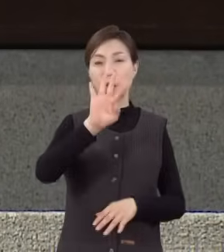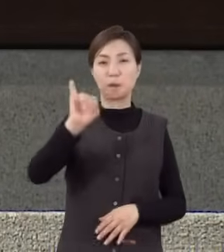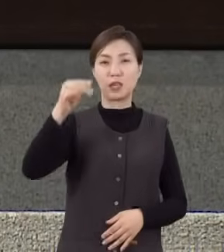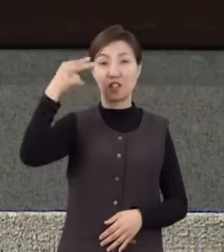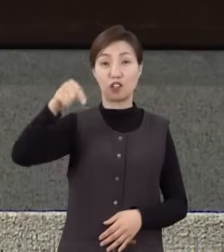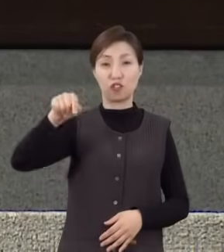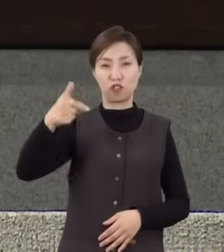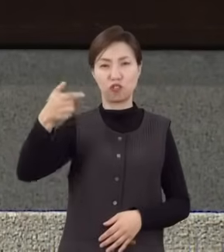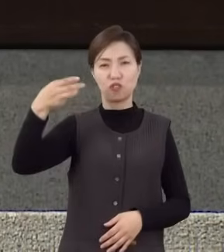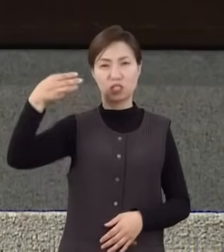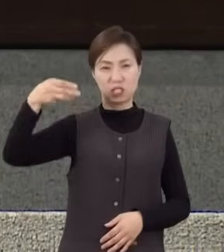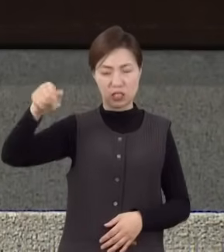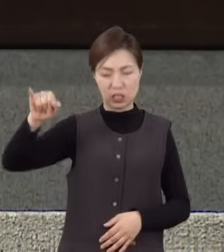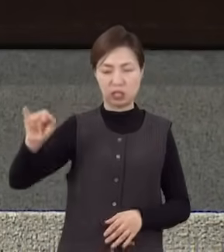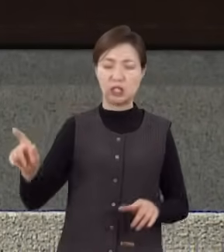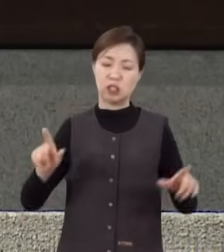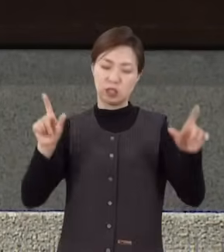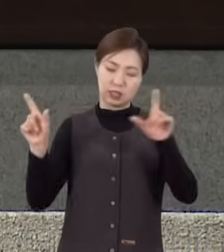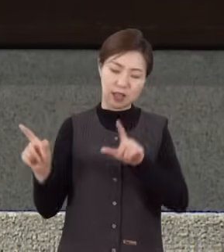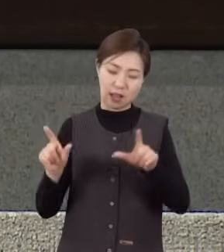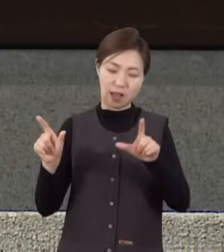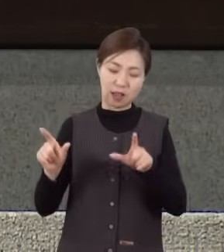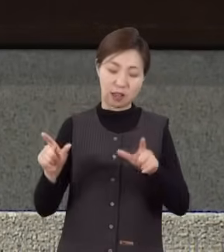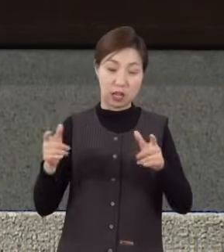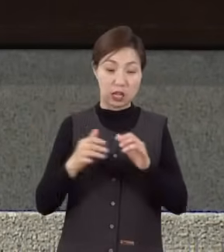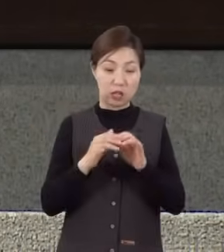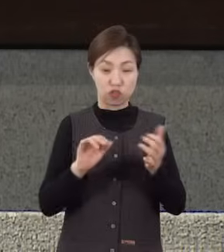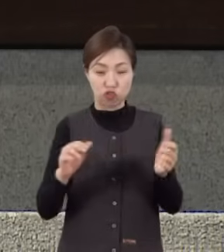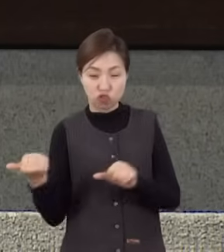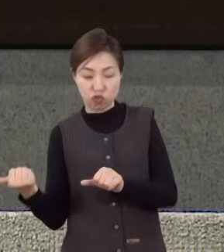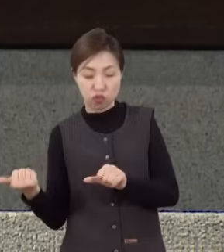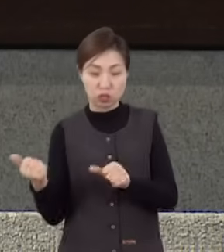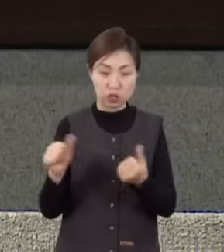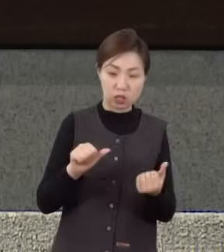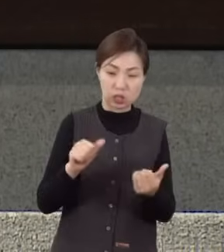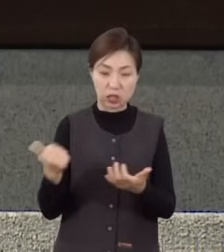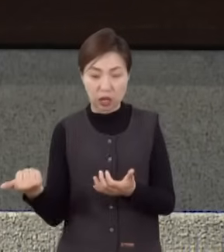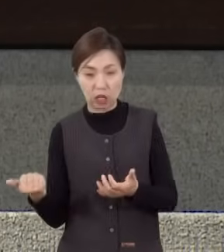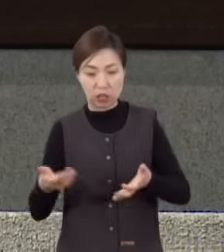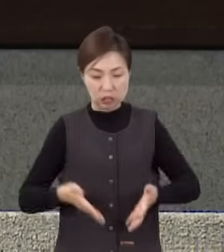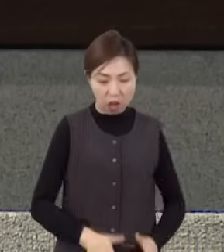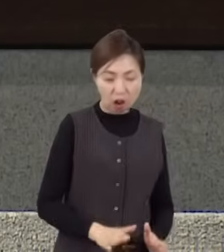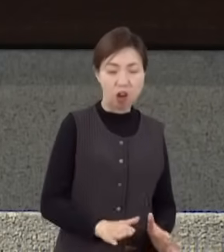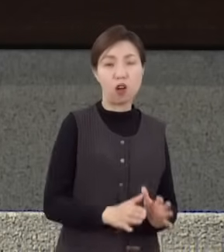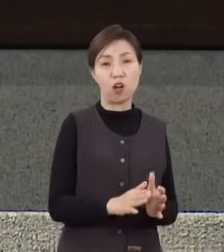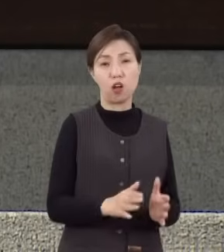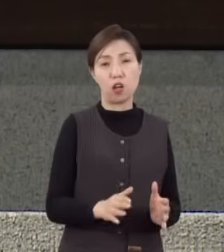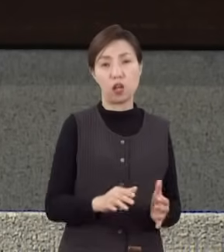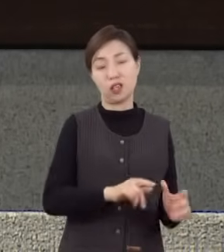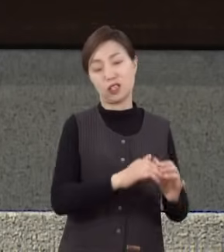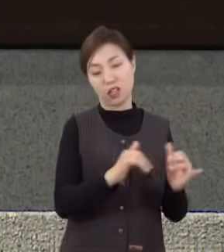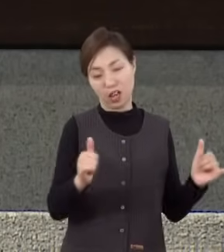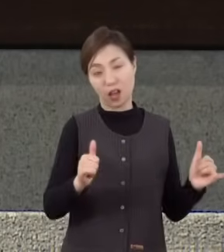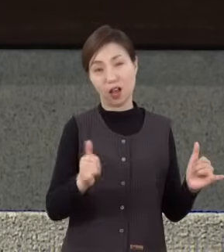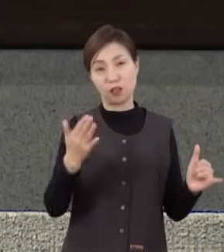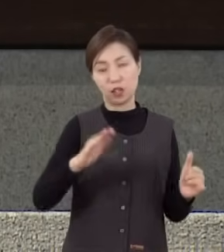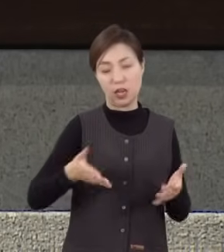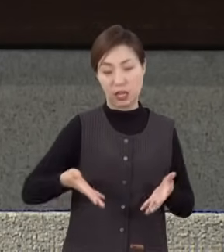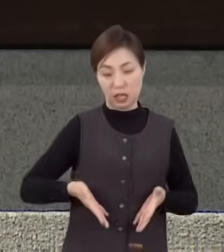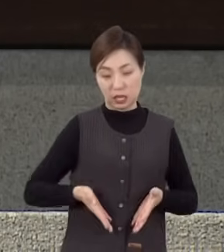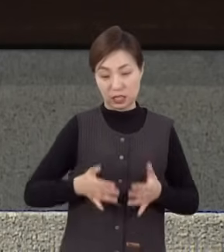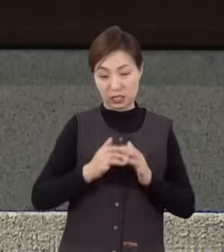뒤에도 오르락 내리락 태어나고 죽음을 반복하다가 사람으로 태어나고, 사람으로 태어나도 몇 백